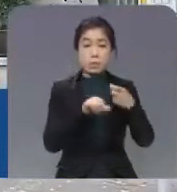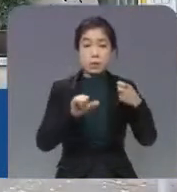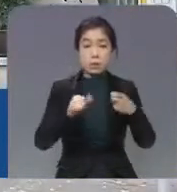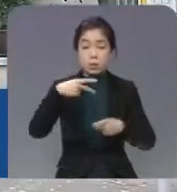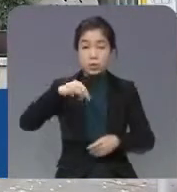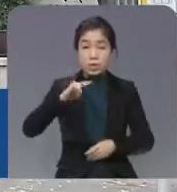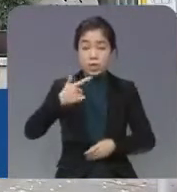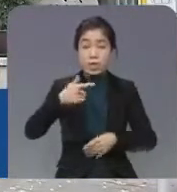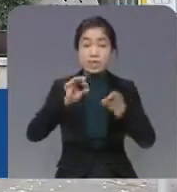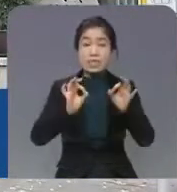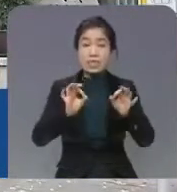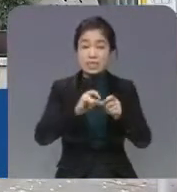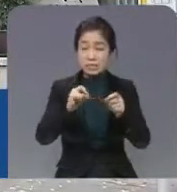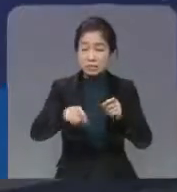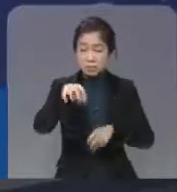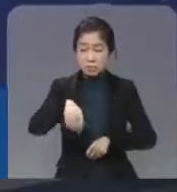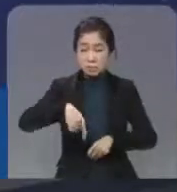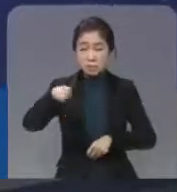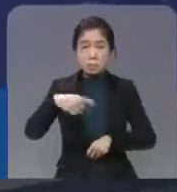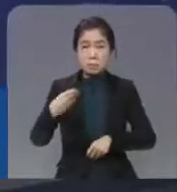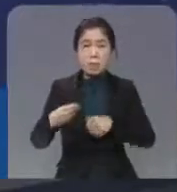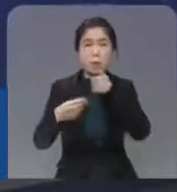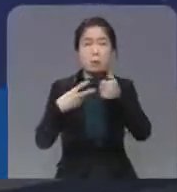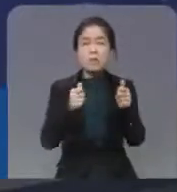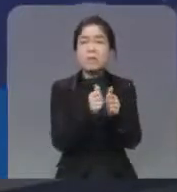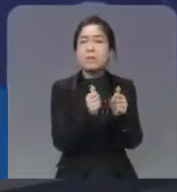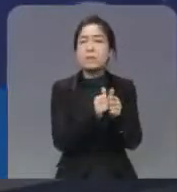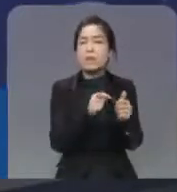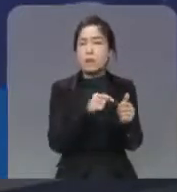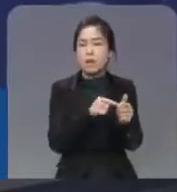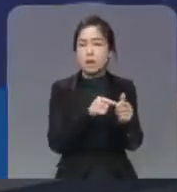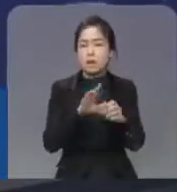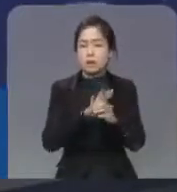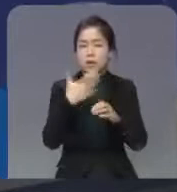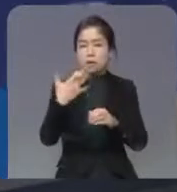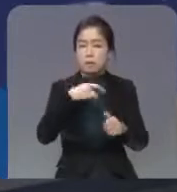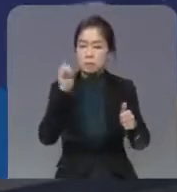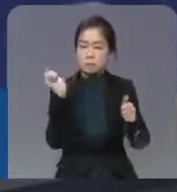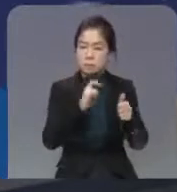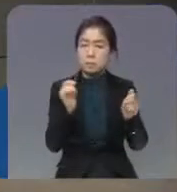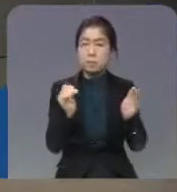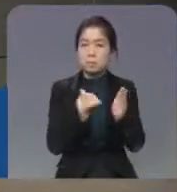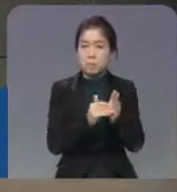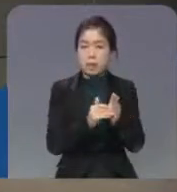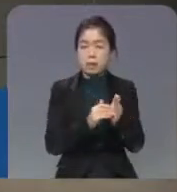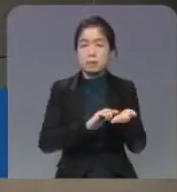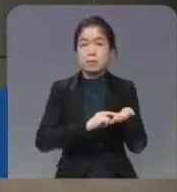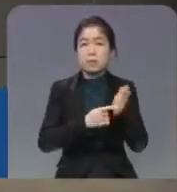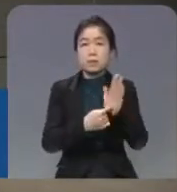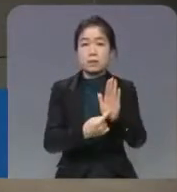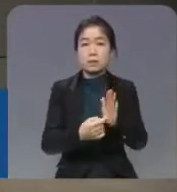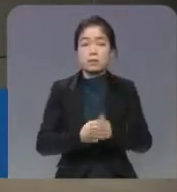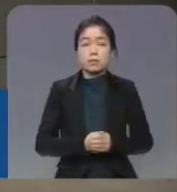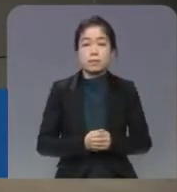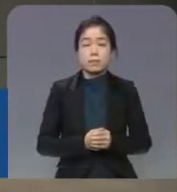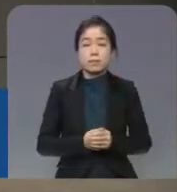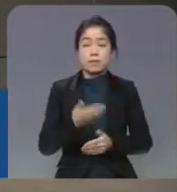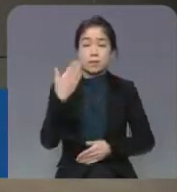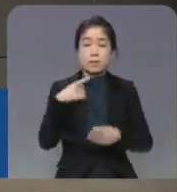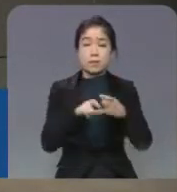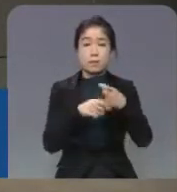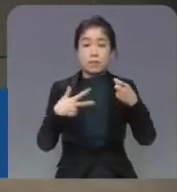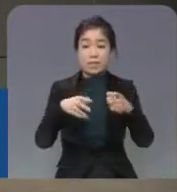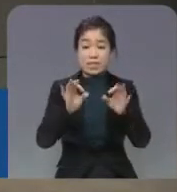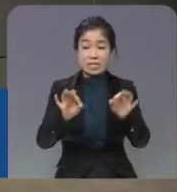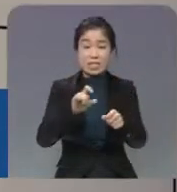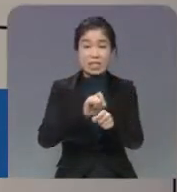신한은행 순천시 연향 지점을 다녀간 50대 남성이 코로나19 확진 판정을 받았다고 밝혔습니다. 지난 7일 해당